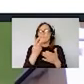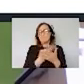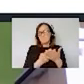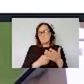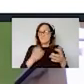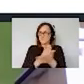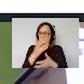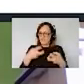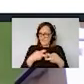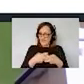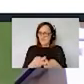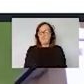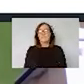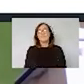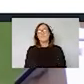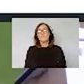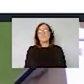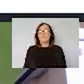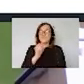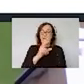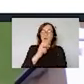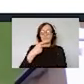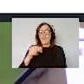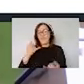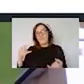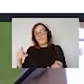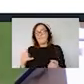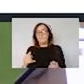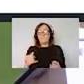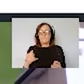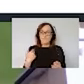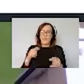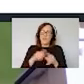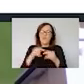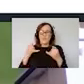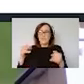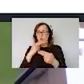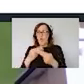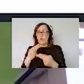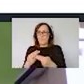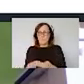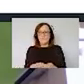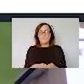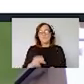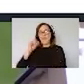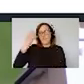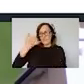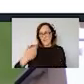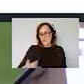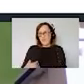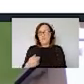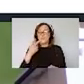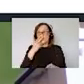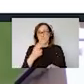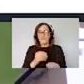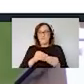narzędzi internetowych? I tutaj ja zadałam pytanie tak, nie, inne. No i pojawiły się też inne odpowiedzi, tutaj literówka. Natomiast zobaczcie Państwo,